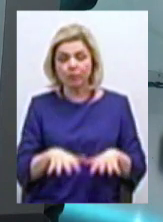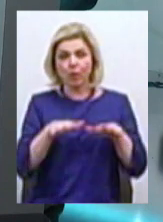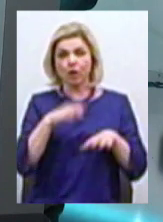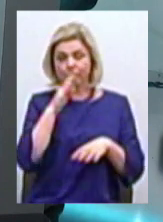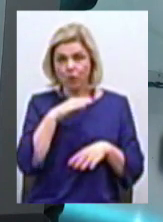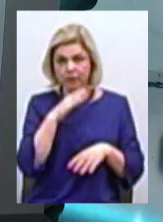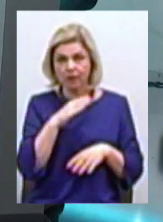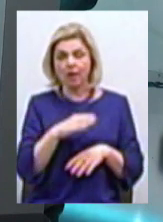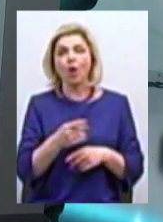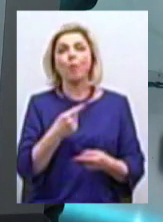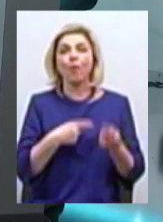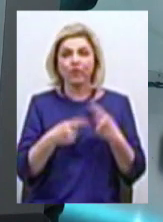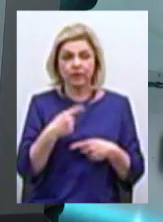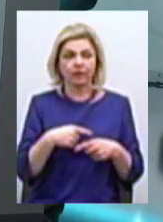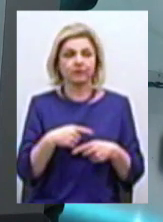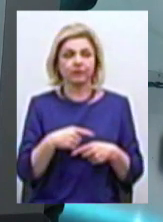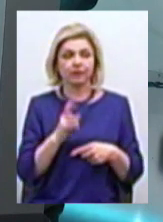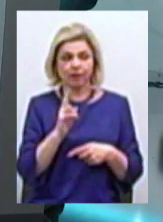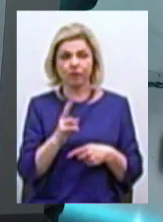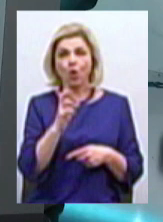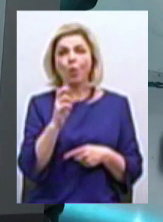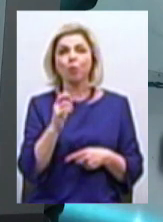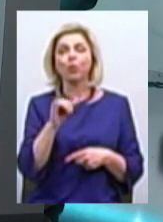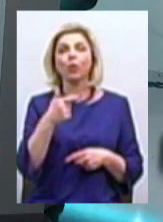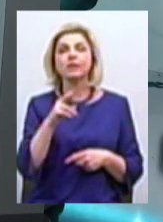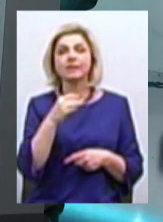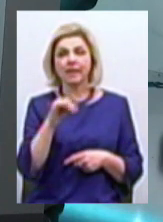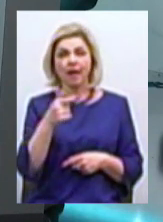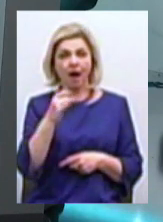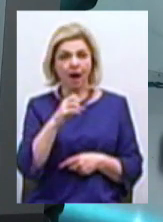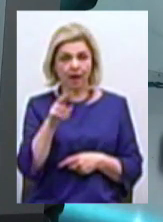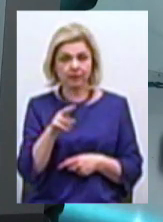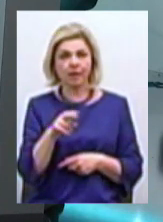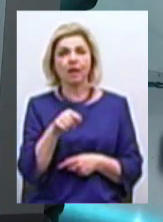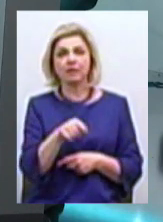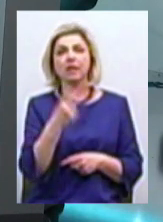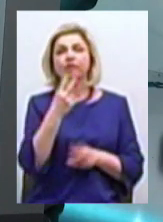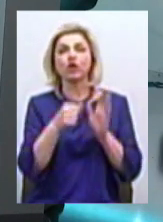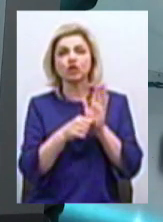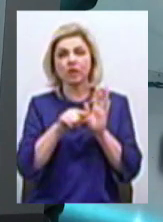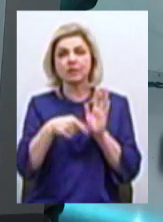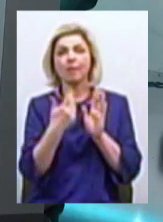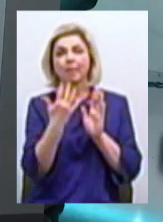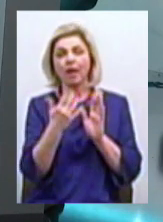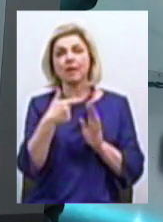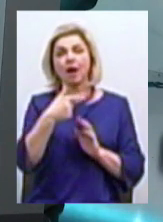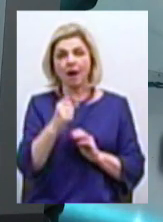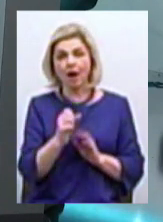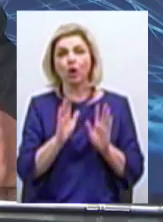Олександрійського водосховища, повертаємося все ж таки до Бузького гарту, яка займає майже 26,5 гектарів,